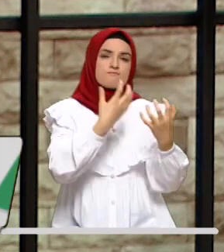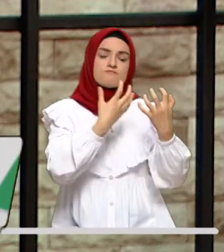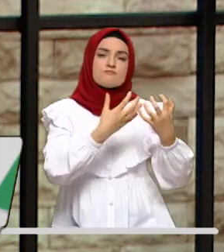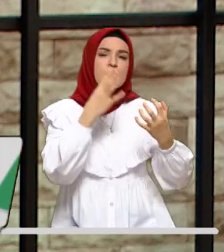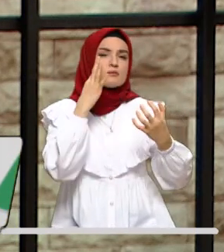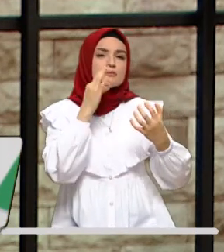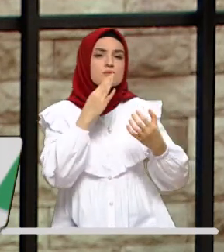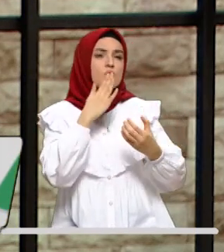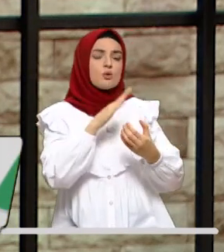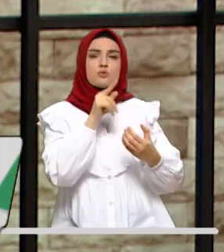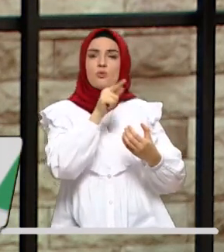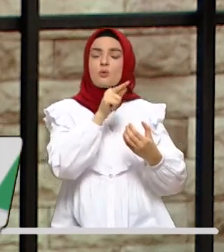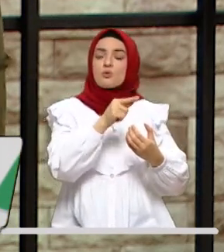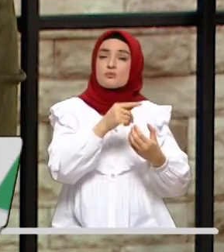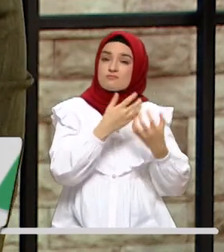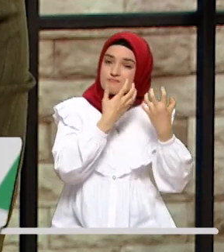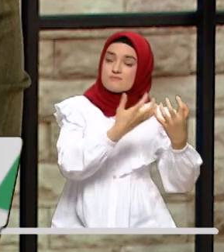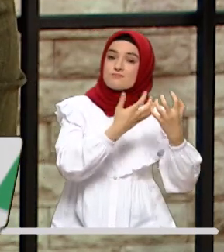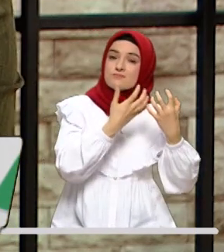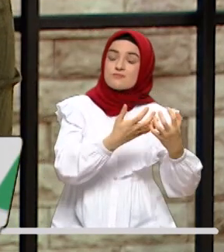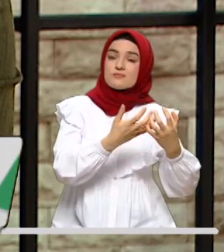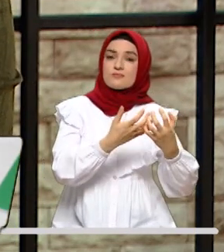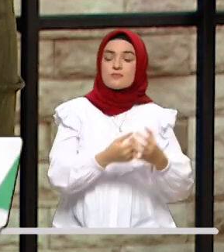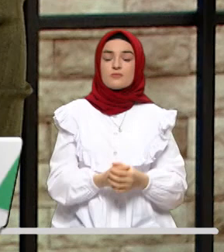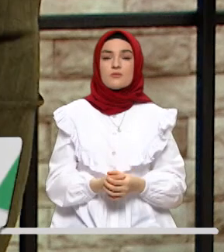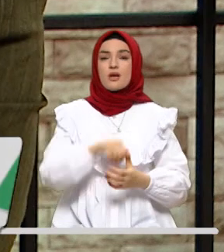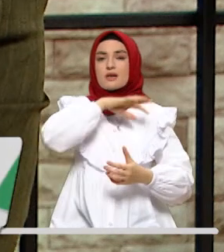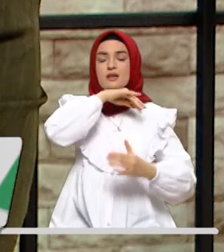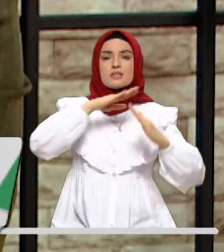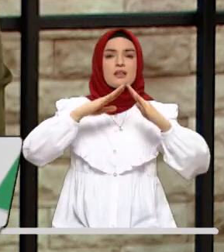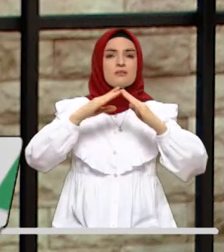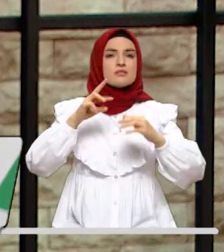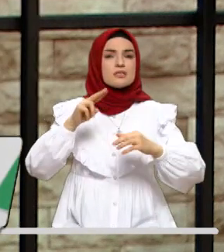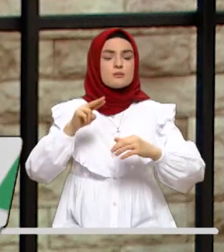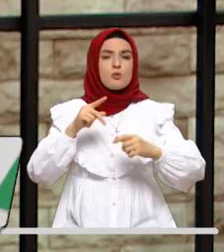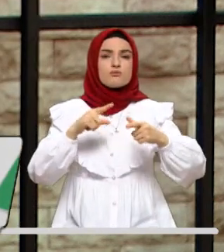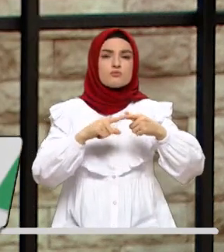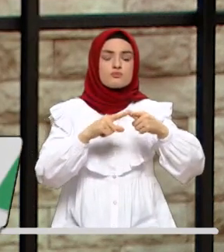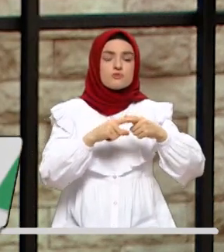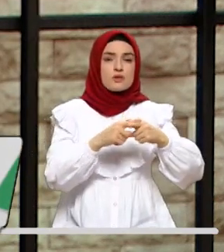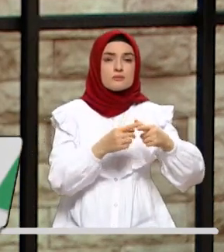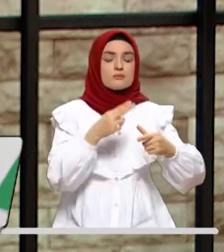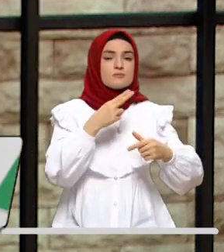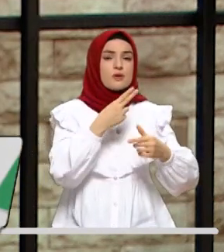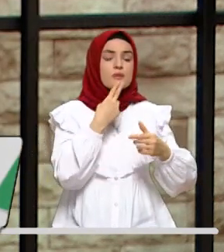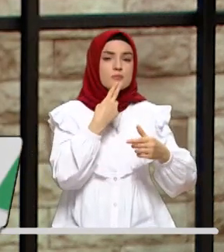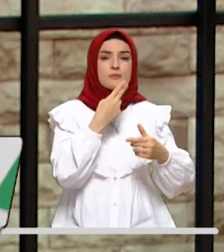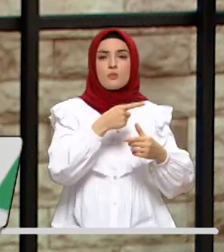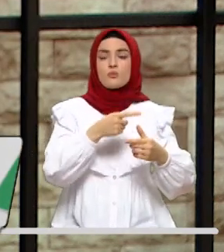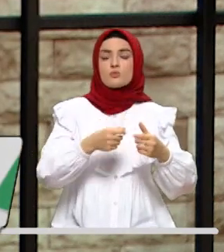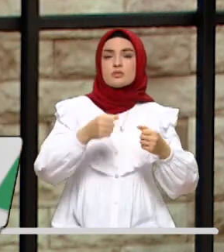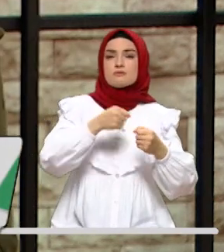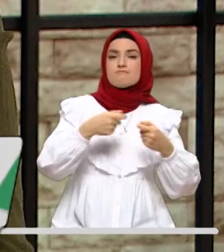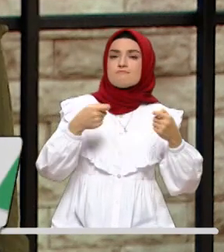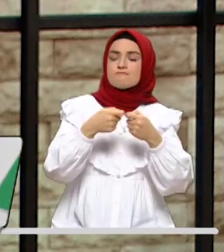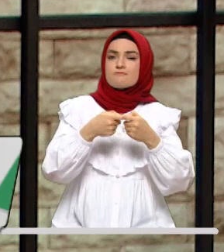yoksa onlara bakıyor. Adeta bir huzur evi görevini görüyor. O Fatma bacı Moğol istilasında da esir düşüyor.